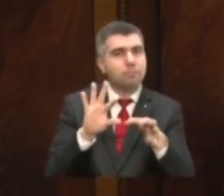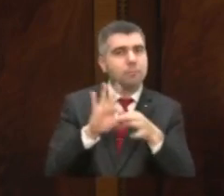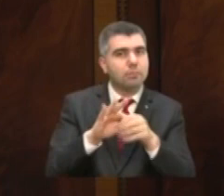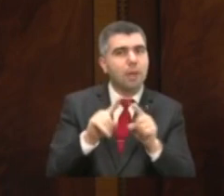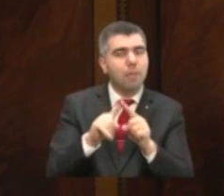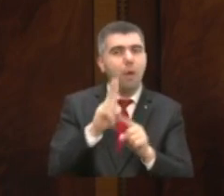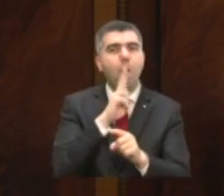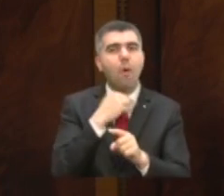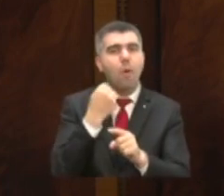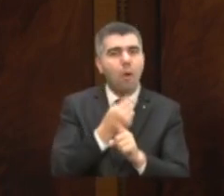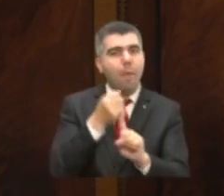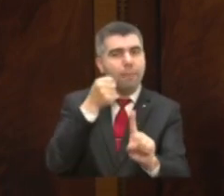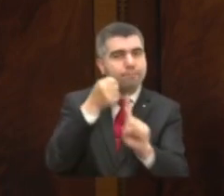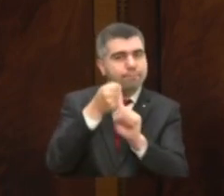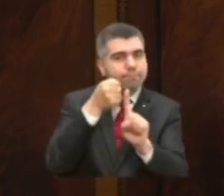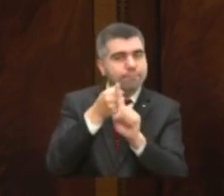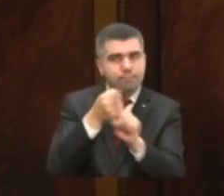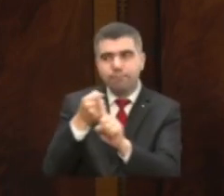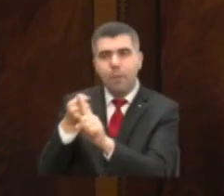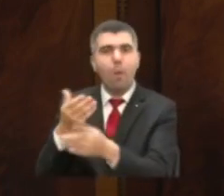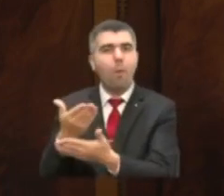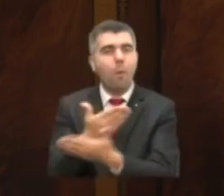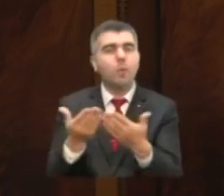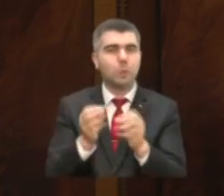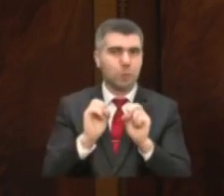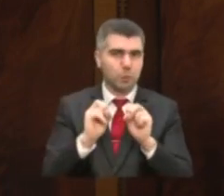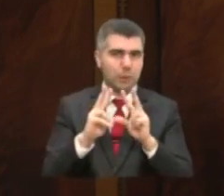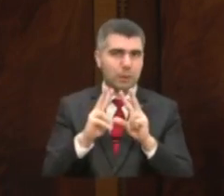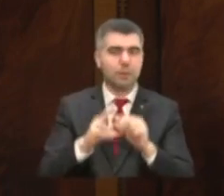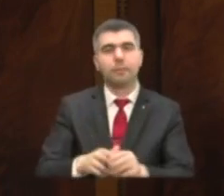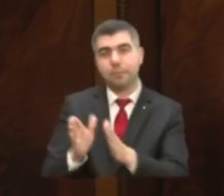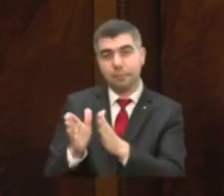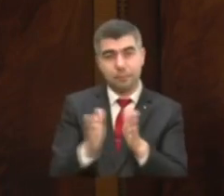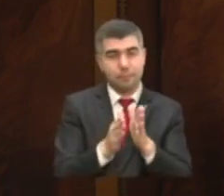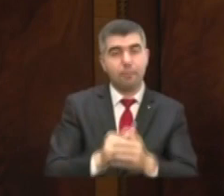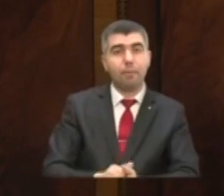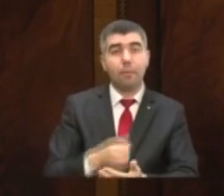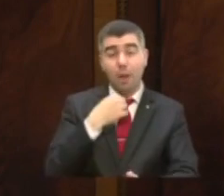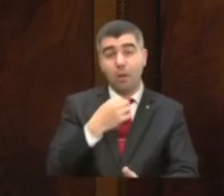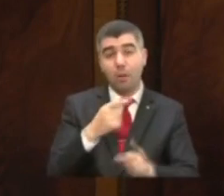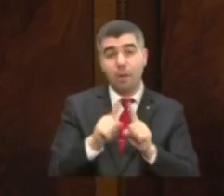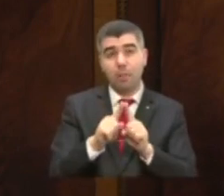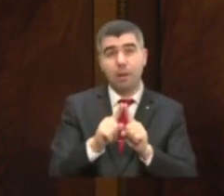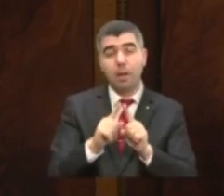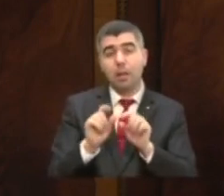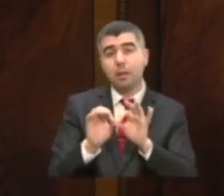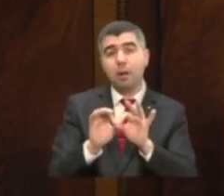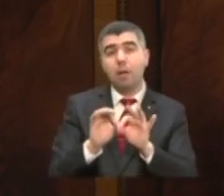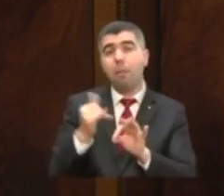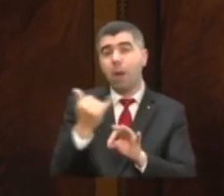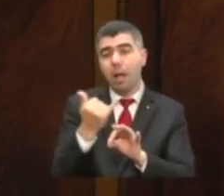جاهدة على تنزيلها. أريد هنا أن أبين أمرا مهما، وأن كنت عندنا